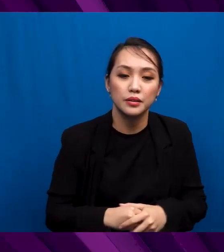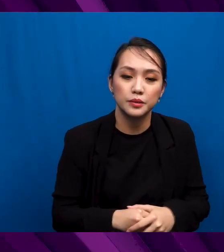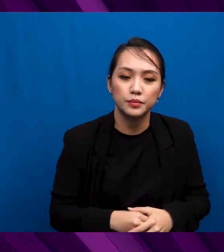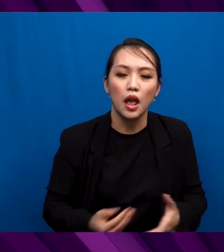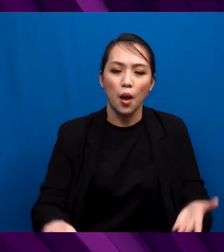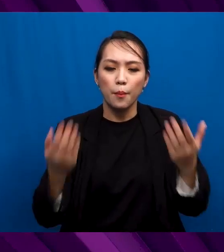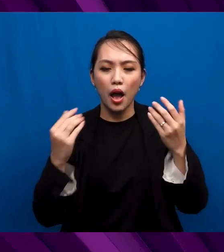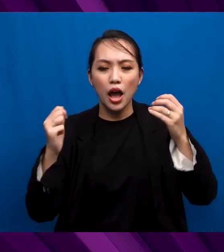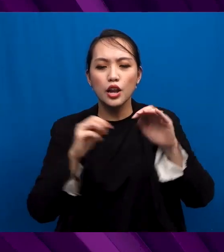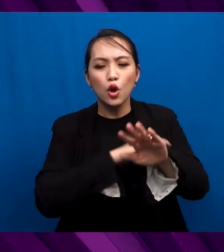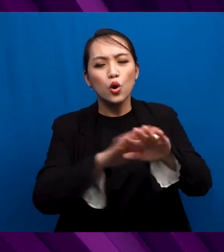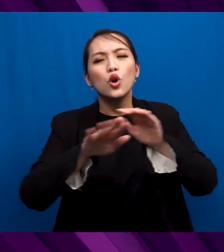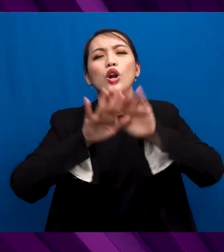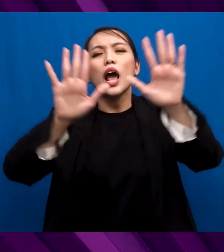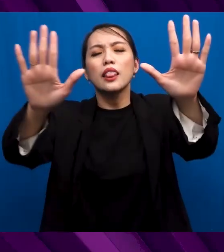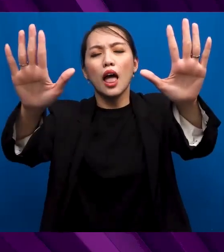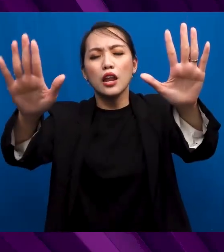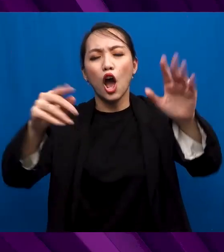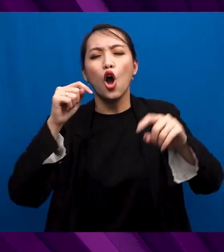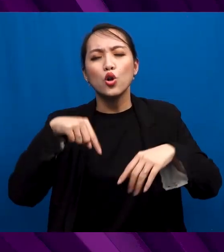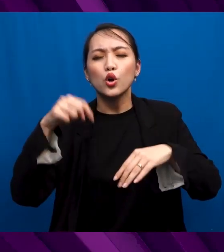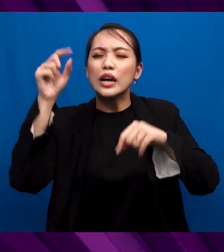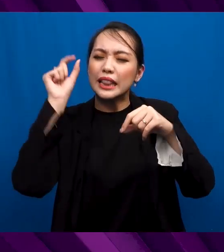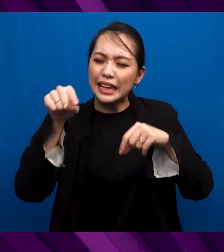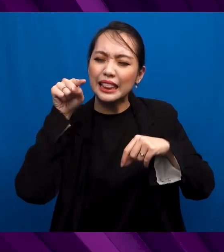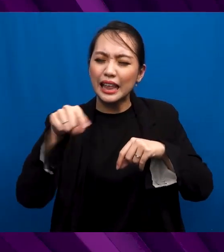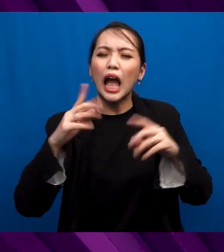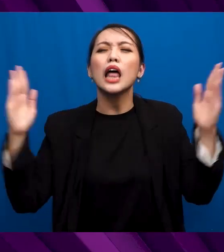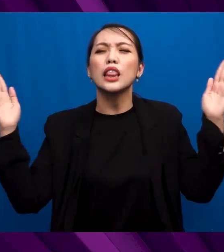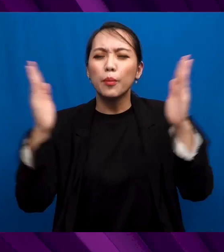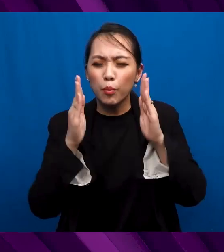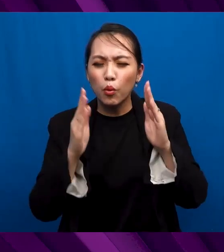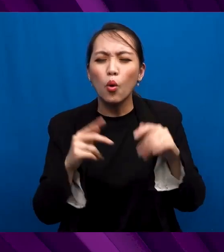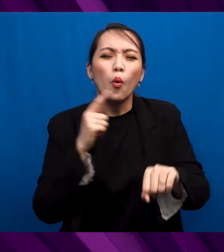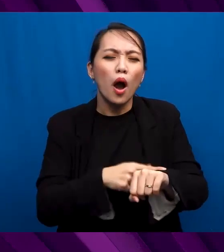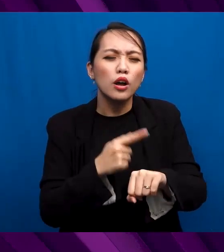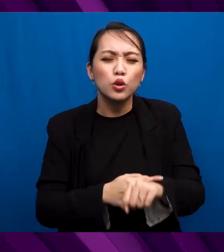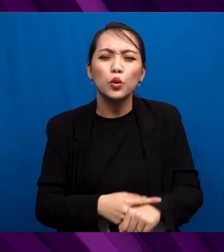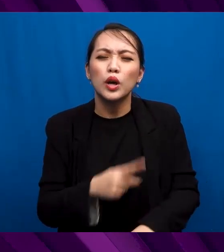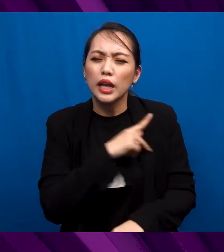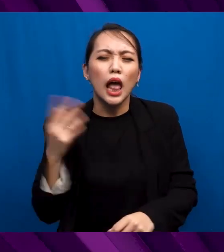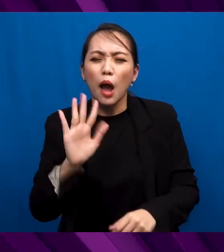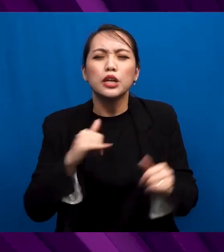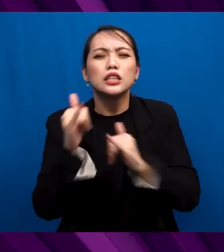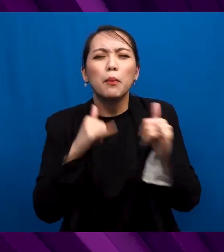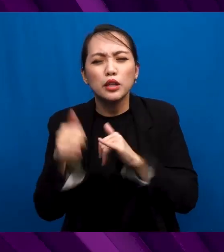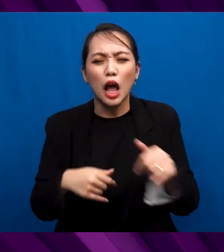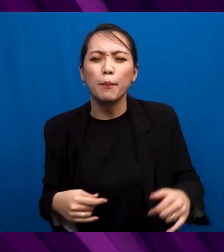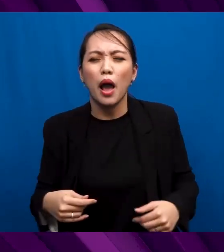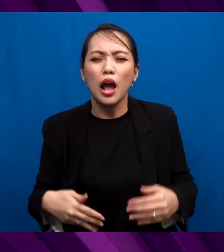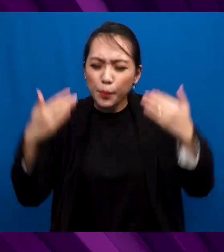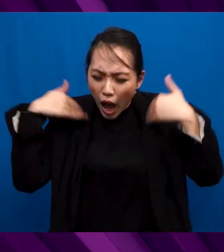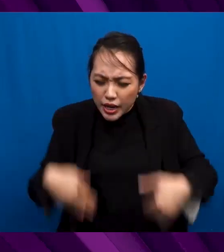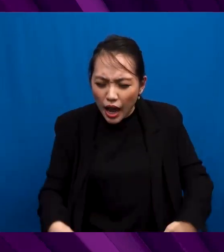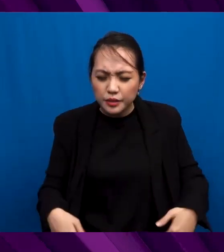Mari ulurkan tangan ke depan sebagai titik pertemuan iman kita ketika kita tidak bisa bersama secara fisik. Namun dengan uluran tangan ini